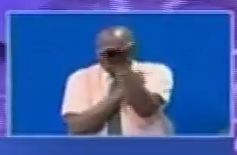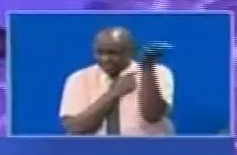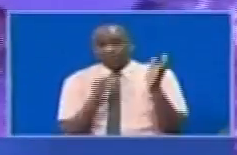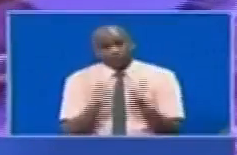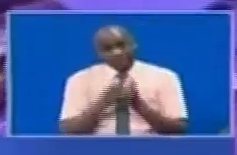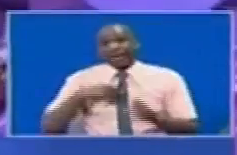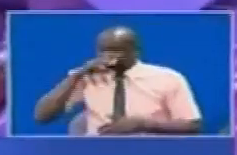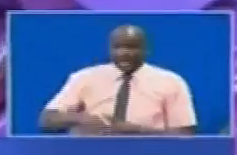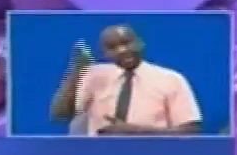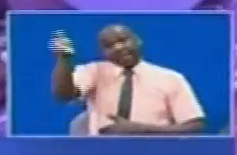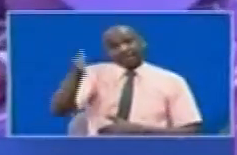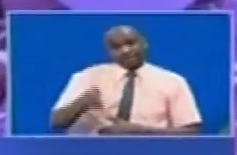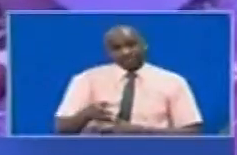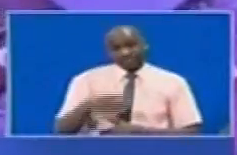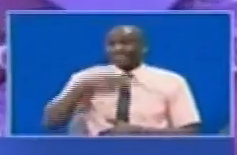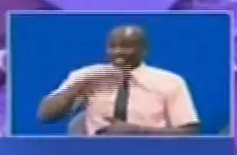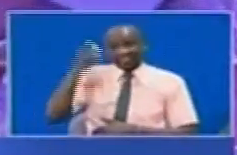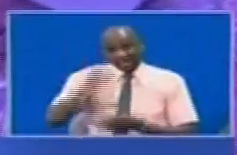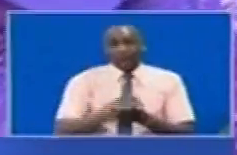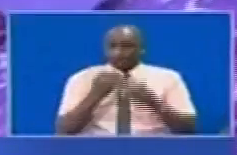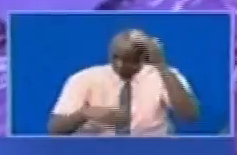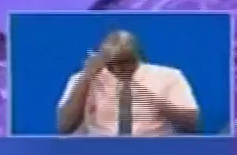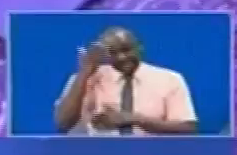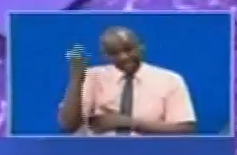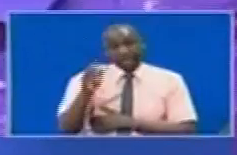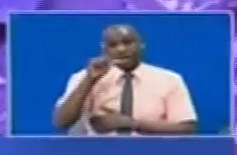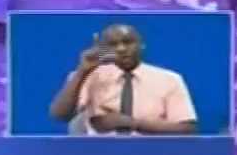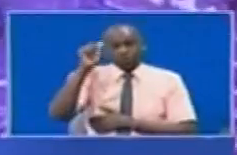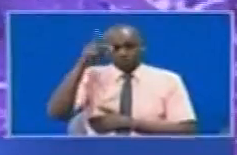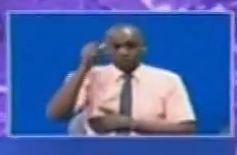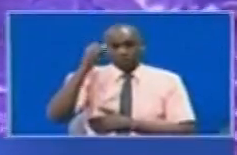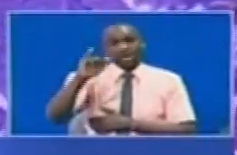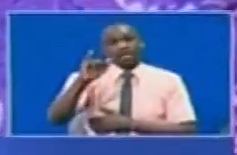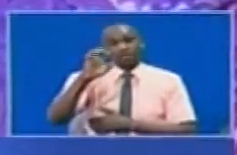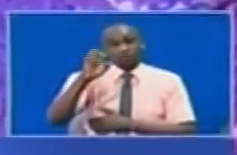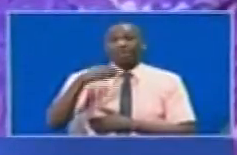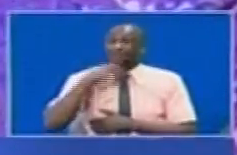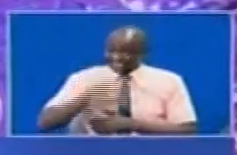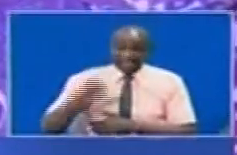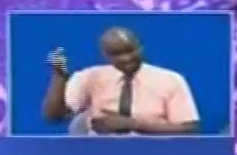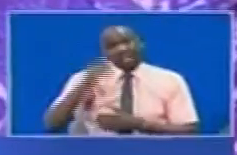kijana yangu ni mmoja. Professor Lukoya Atwoli, sa senior doctor.